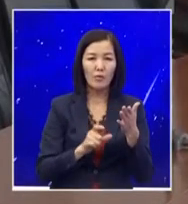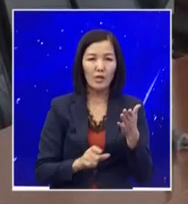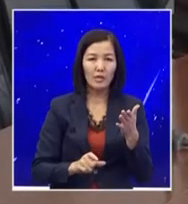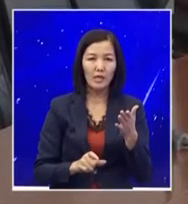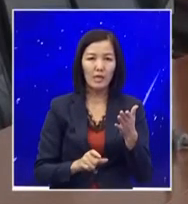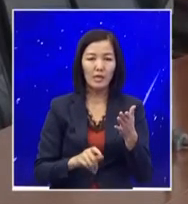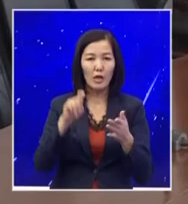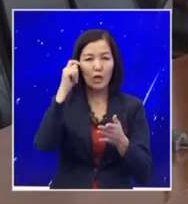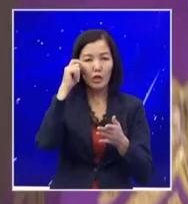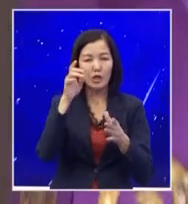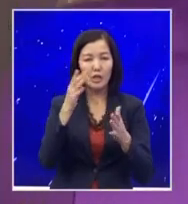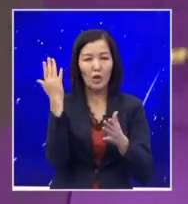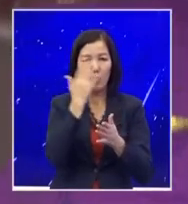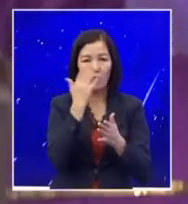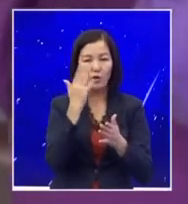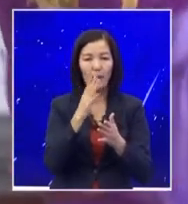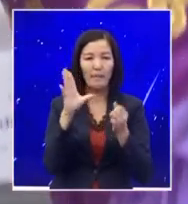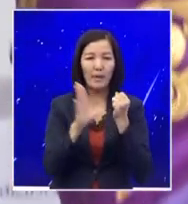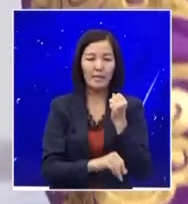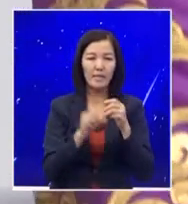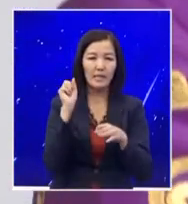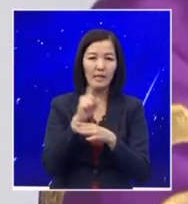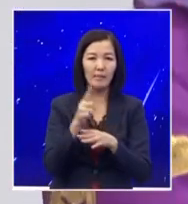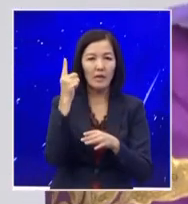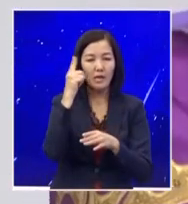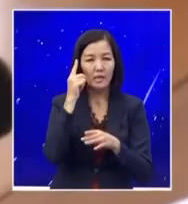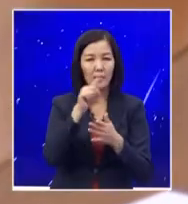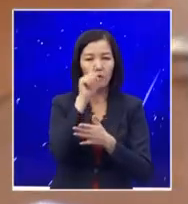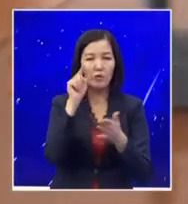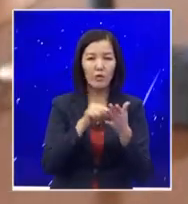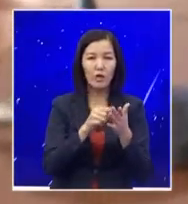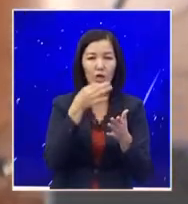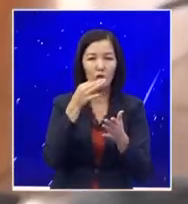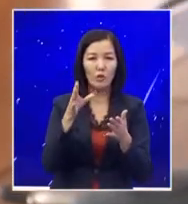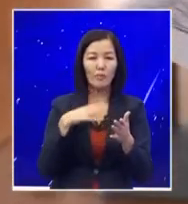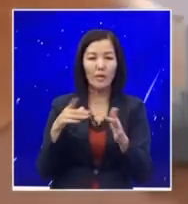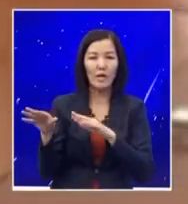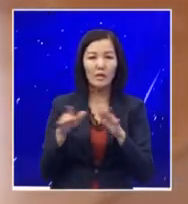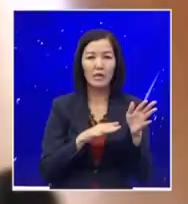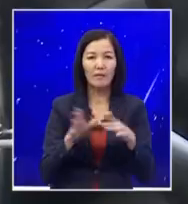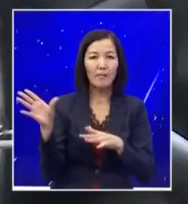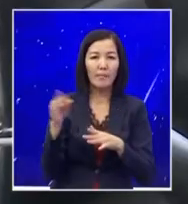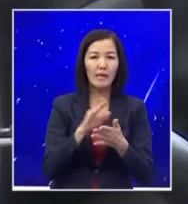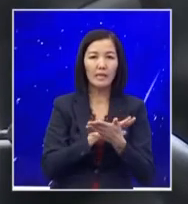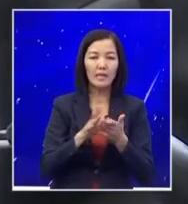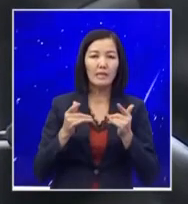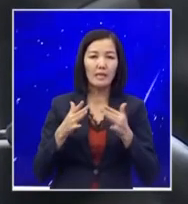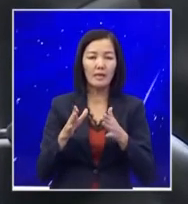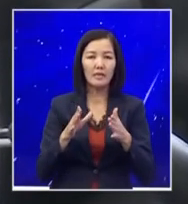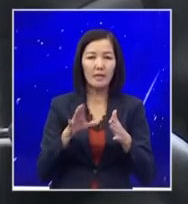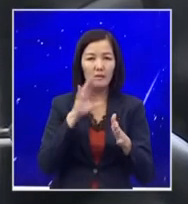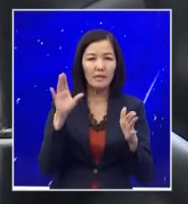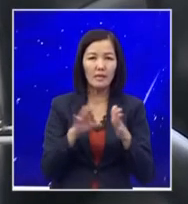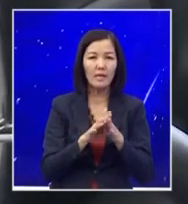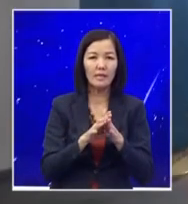сөздерінен жатқа үзінділер оқыды. Соңғысында интеллектуалдық сұрақтарға жауап берді. Шара барысында барлық санитарлық талаптар